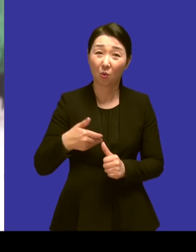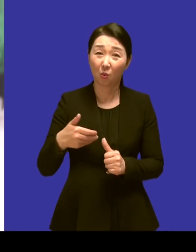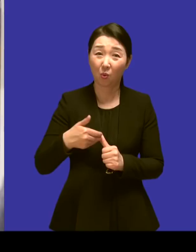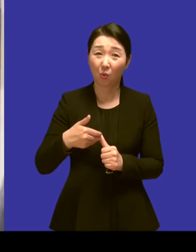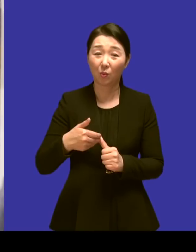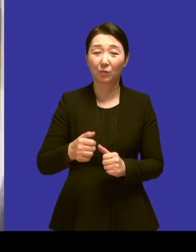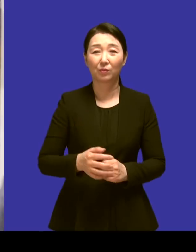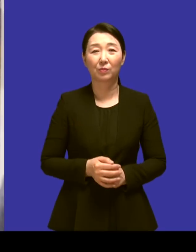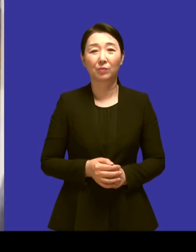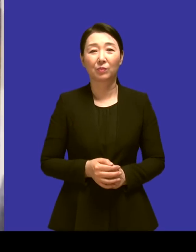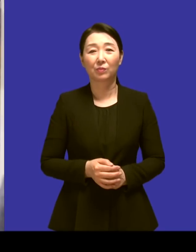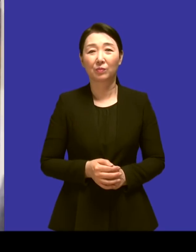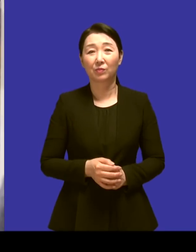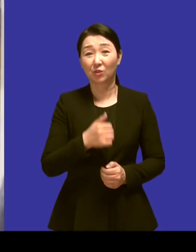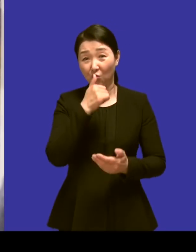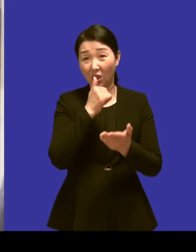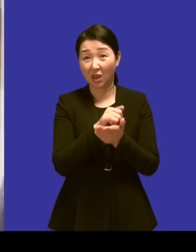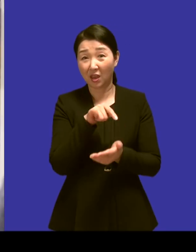죄성이